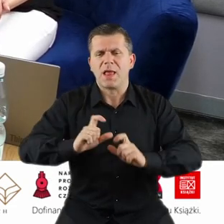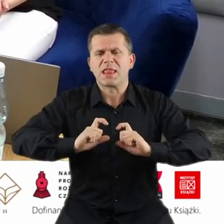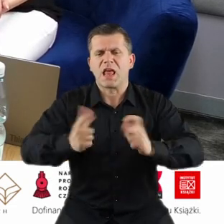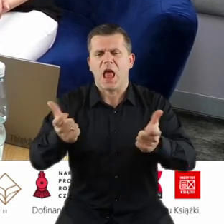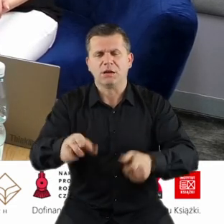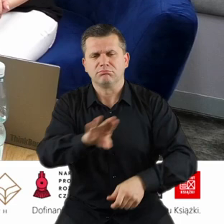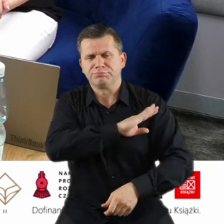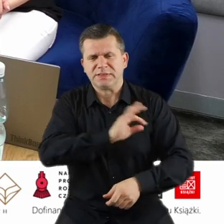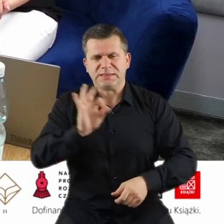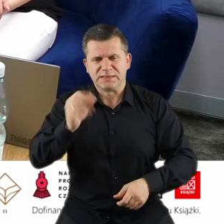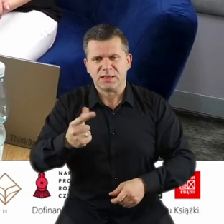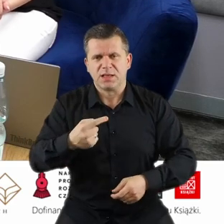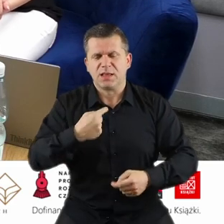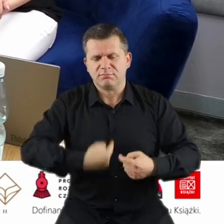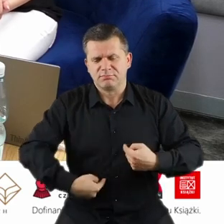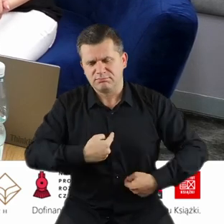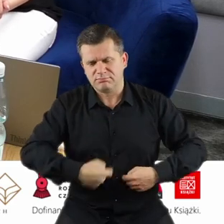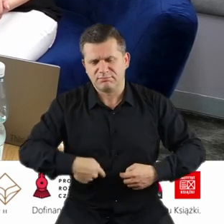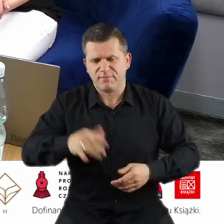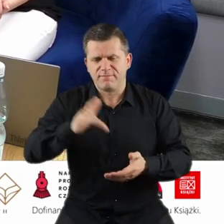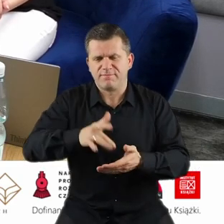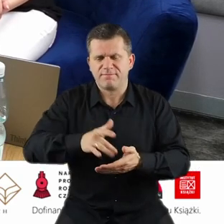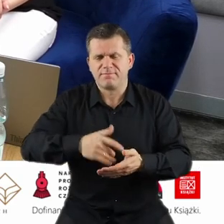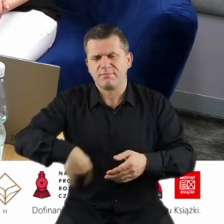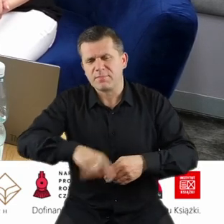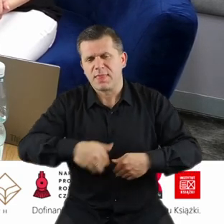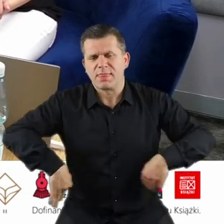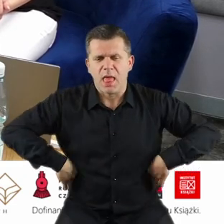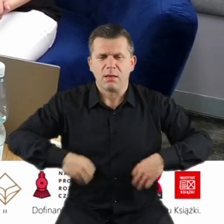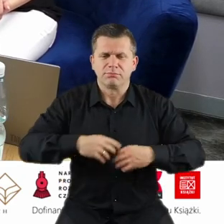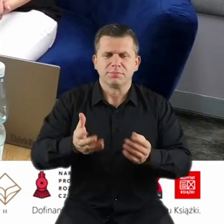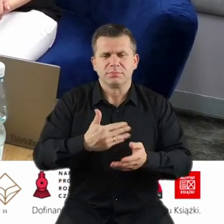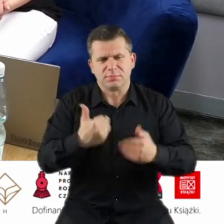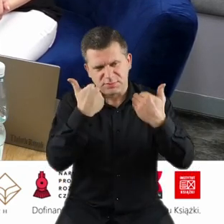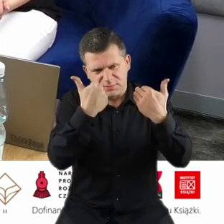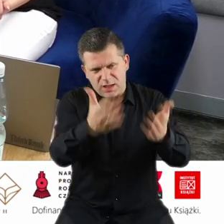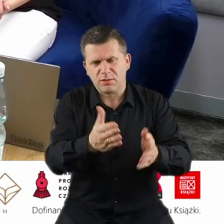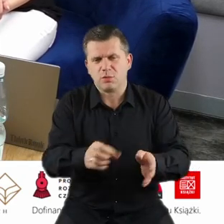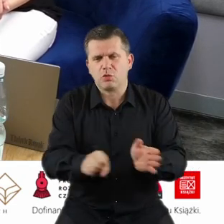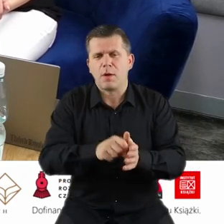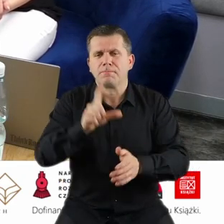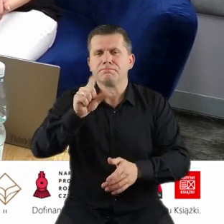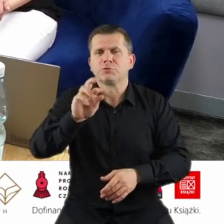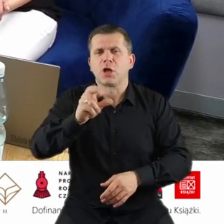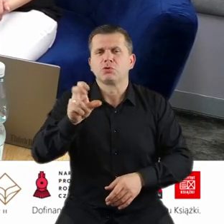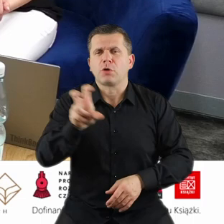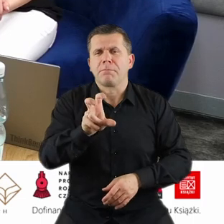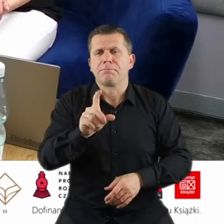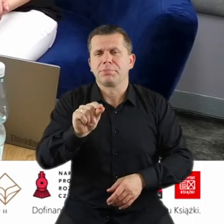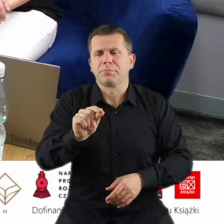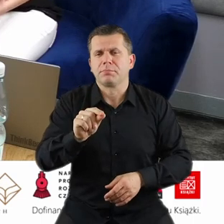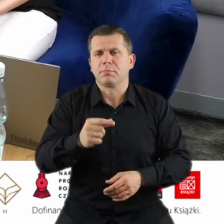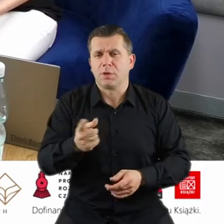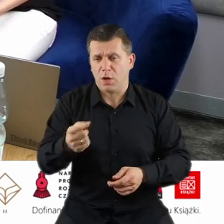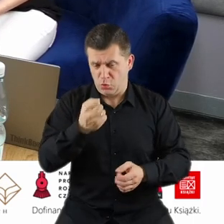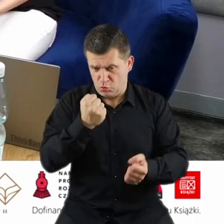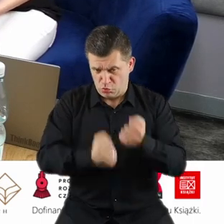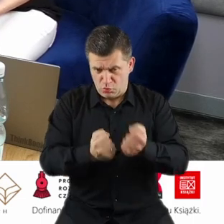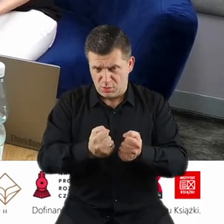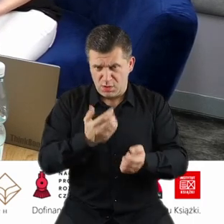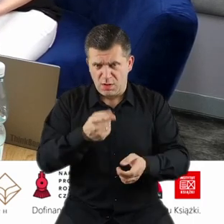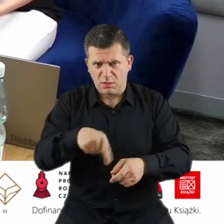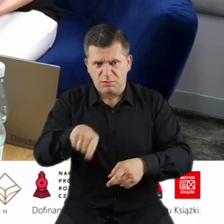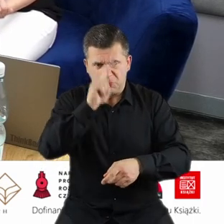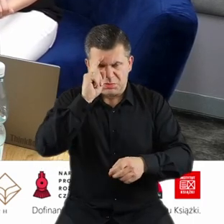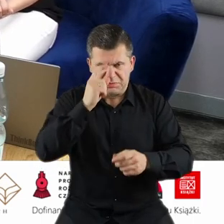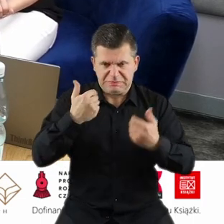swojego tragicznie zmarłego syna. I z tego powodu spotkali się z niechęcią w swoim środowisku. Dlaczego? Czy aż tak trudno jest